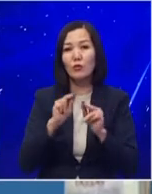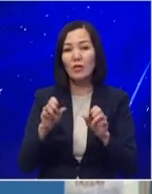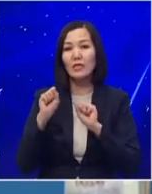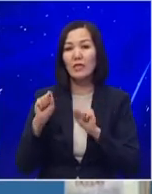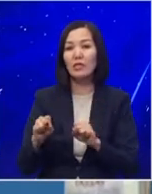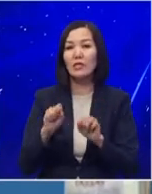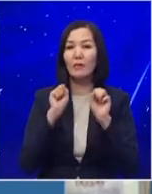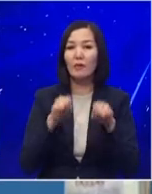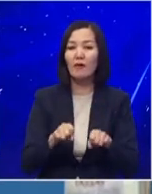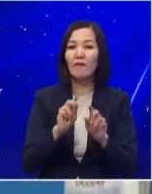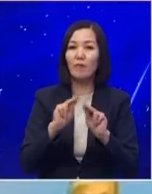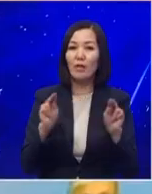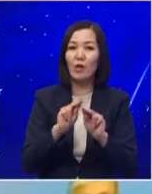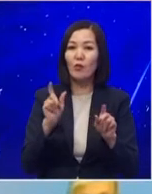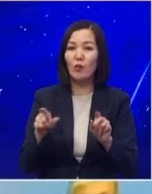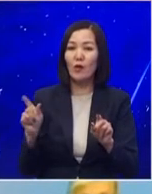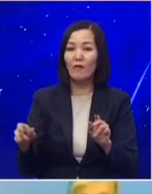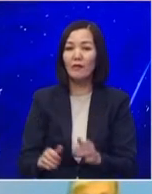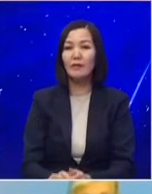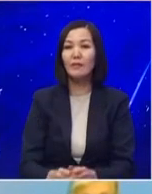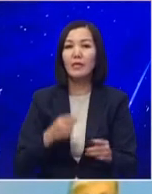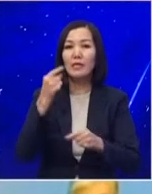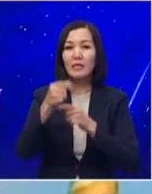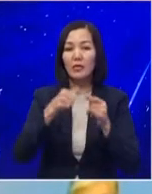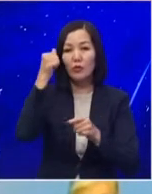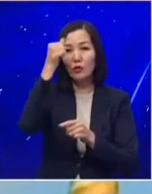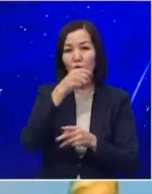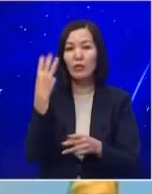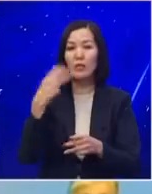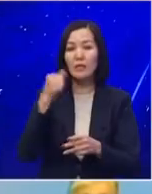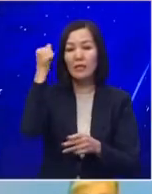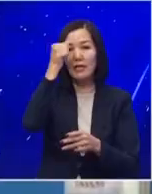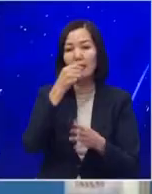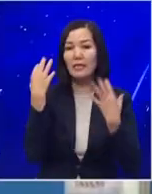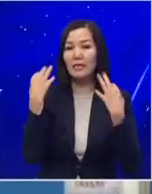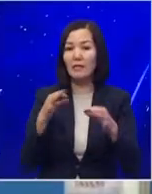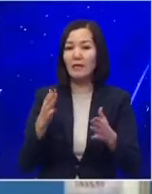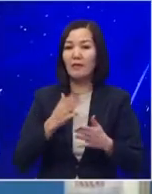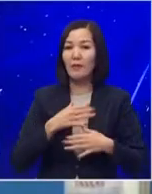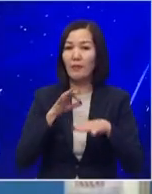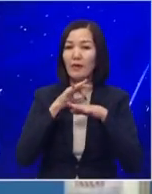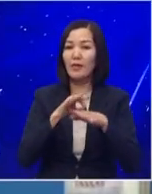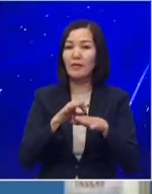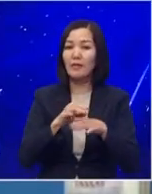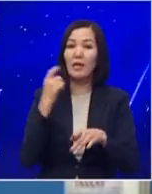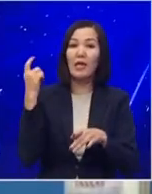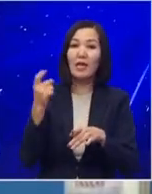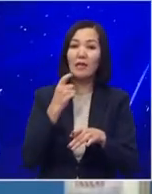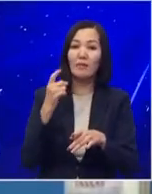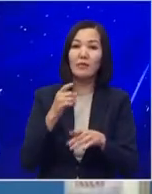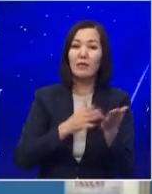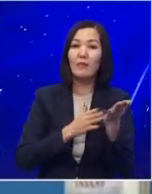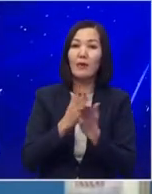прав казахстанских педагогов следующий год это год 30-летия нашей независимости он должен пройти под знаком экономических и политических